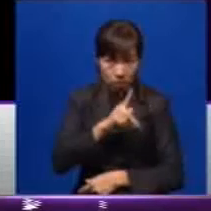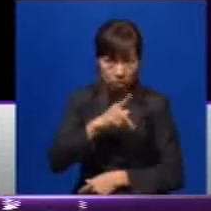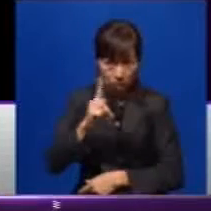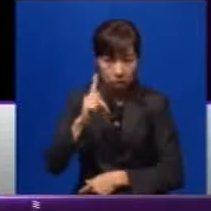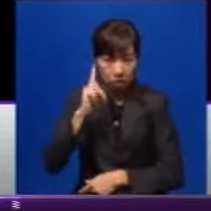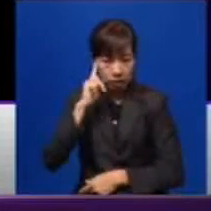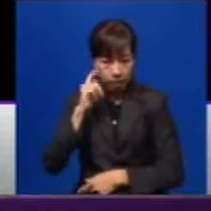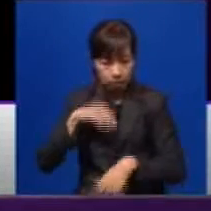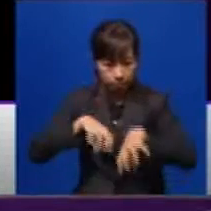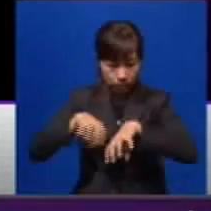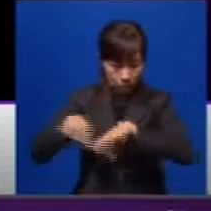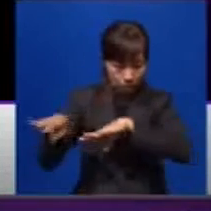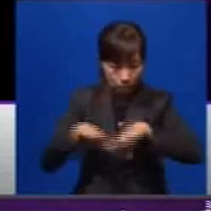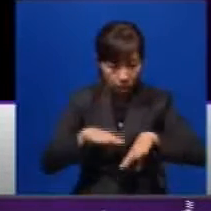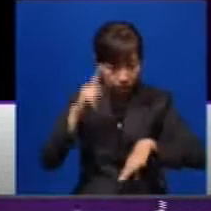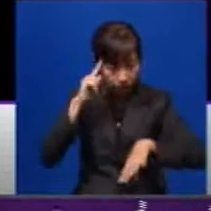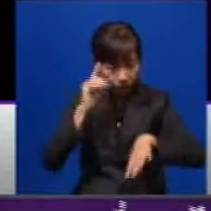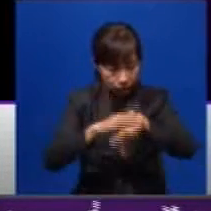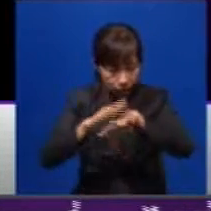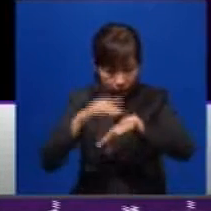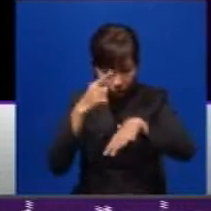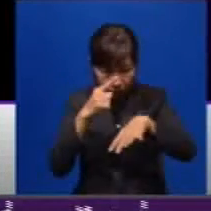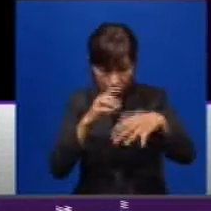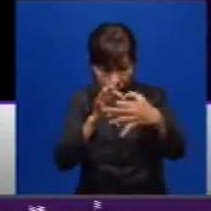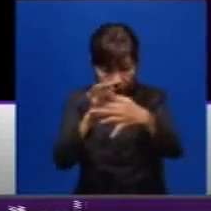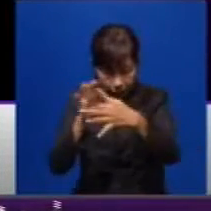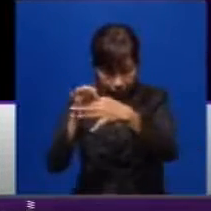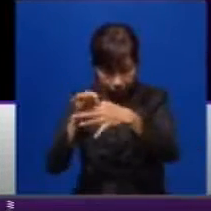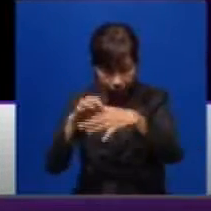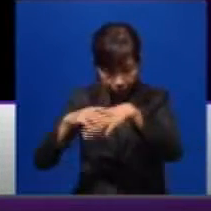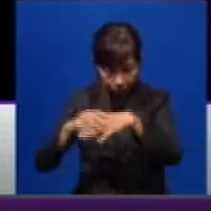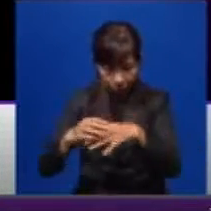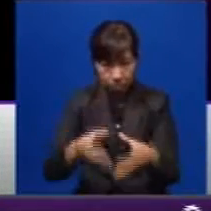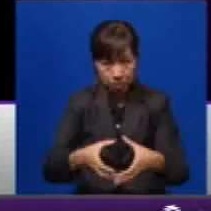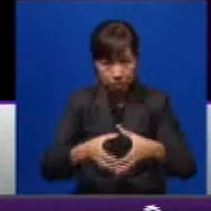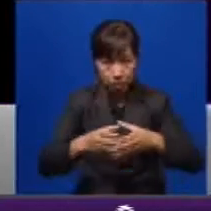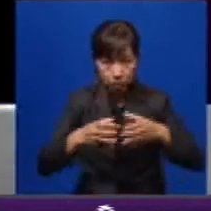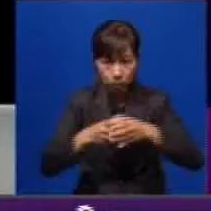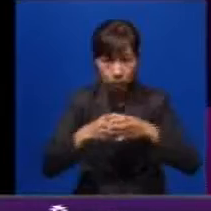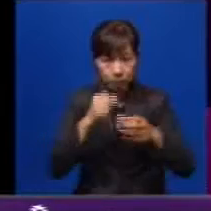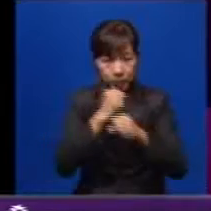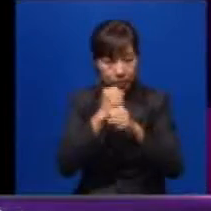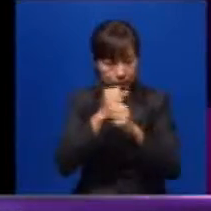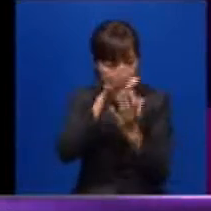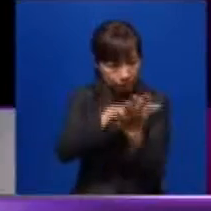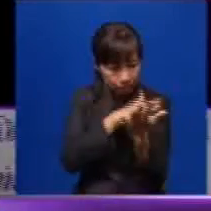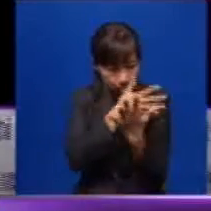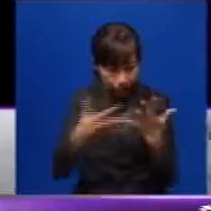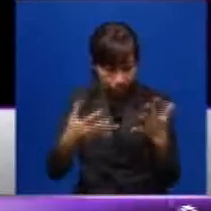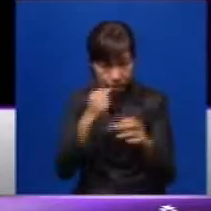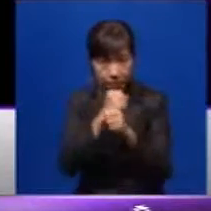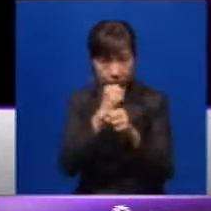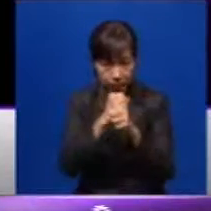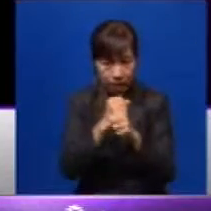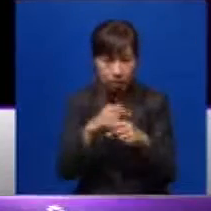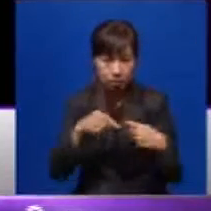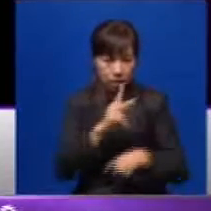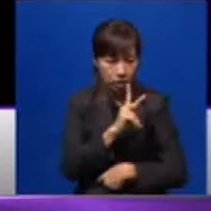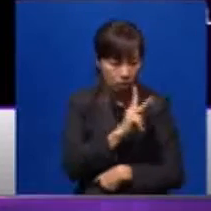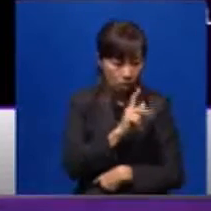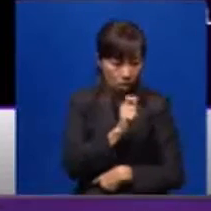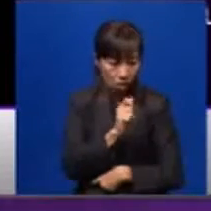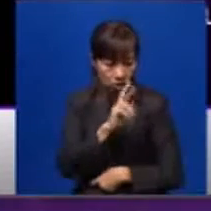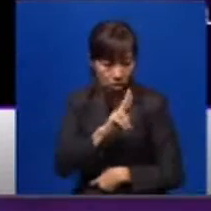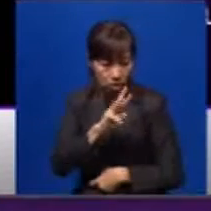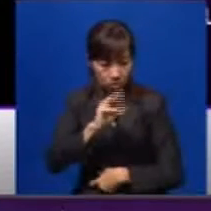ที่เกี่ยวข้องจัดตั้งคณะทำงานหารือกำหนดกรอบแนวทางในการดำเนินการกอรมนภาค 1-4จัด